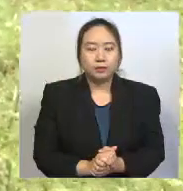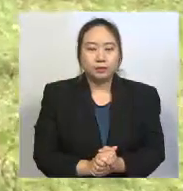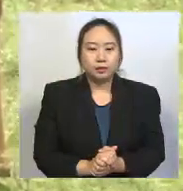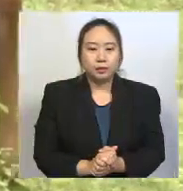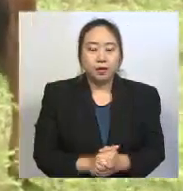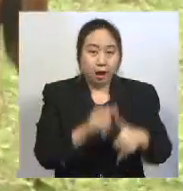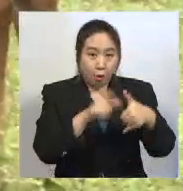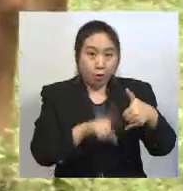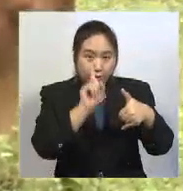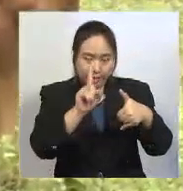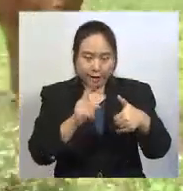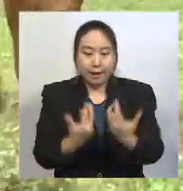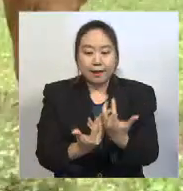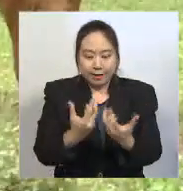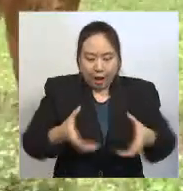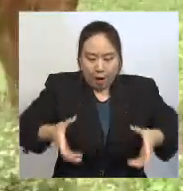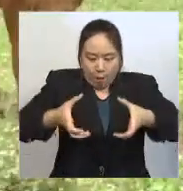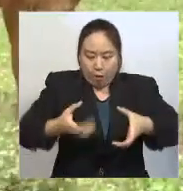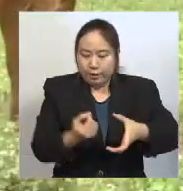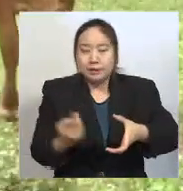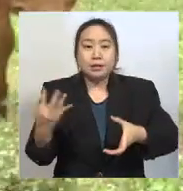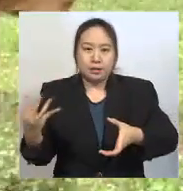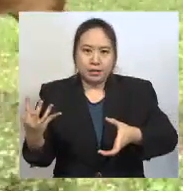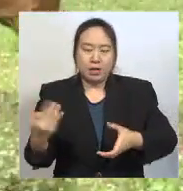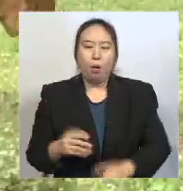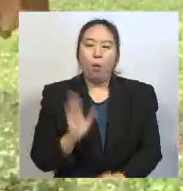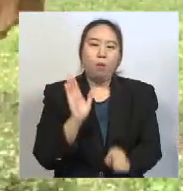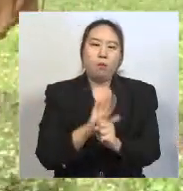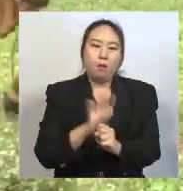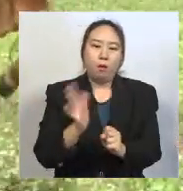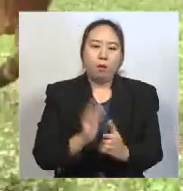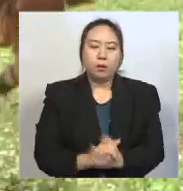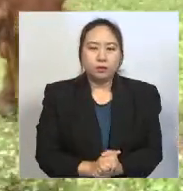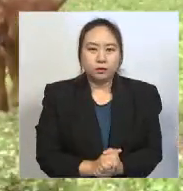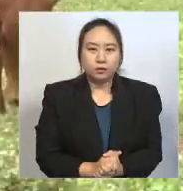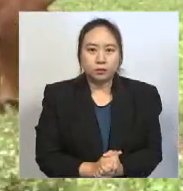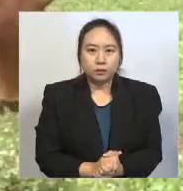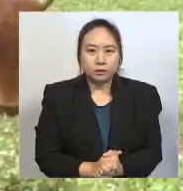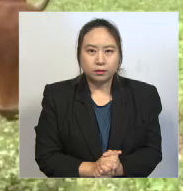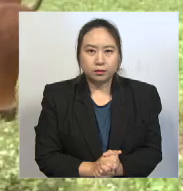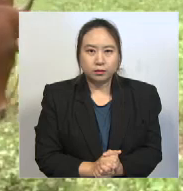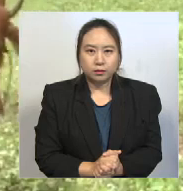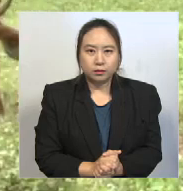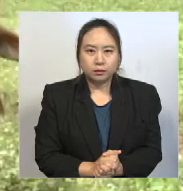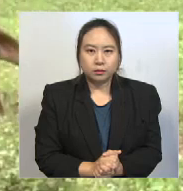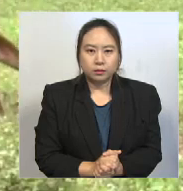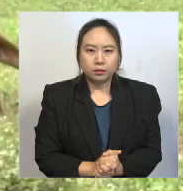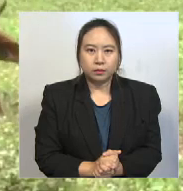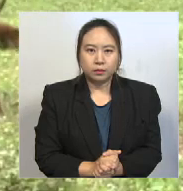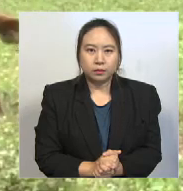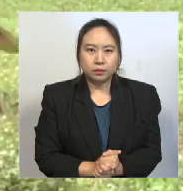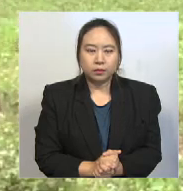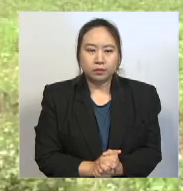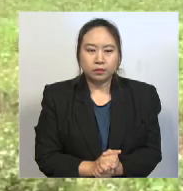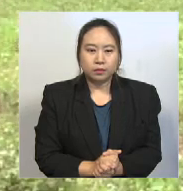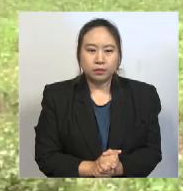จีก่อน มันก็บ่พอเน า ะ โอ้ยงัวพวกตัวจากที่ฮัด18แล้วมันสิเอายังกิน แล้วก็เกี่ยวหญ้าเอาแบ